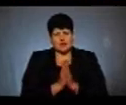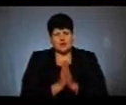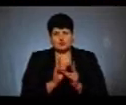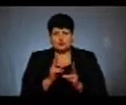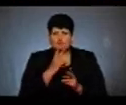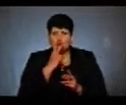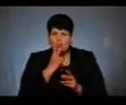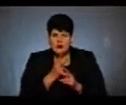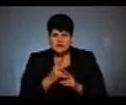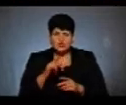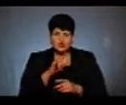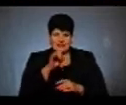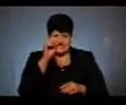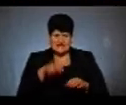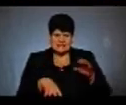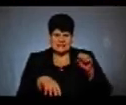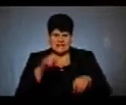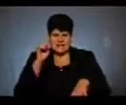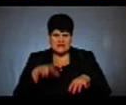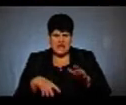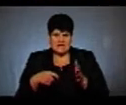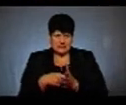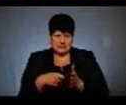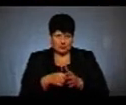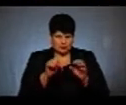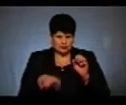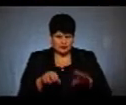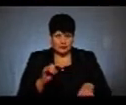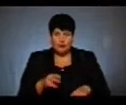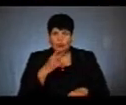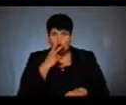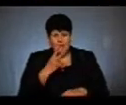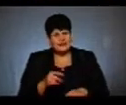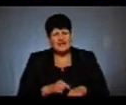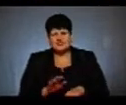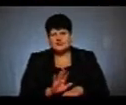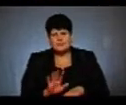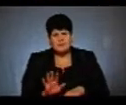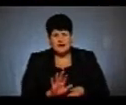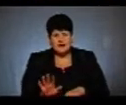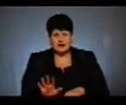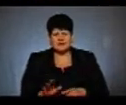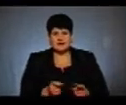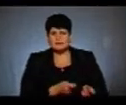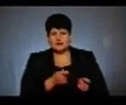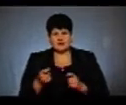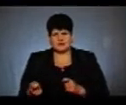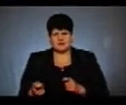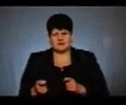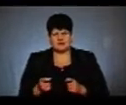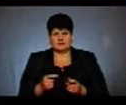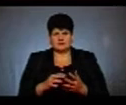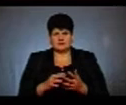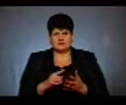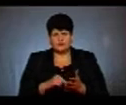що літак скидає якісь приманки. Як побачить приманку, не зачіпати, не заносити їх в населені пункти.